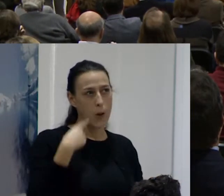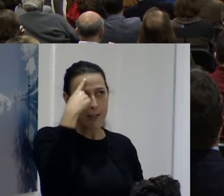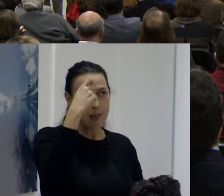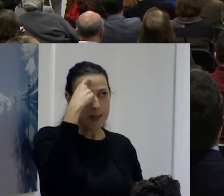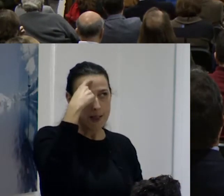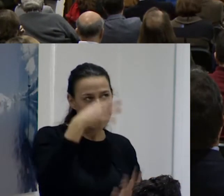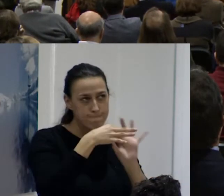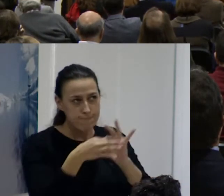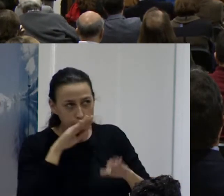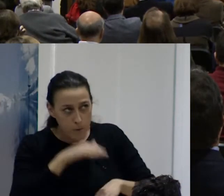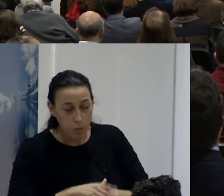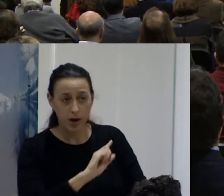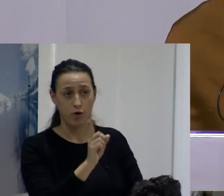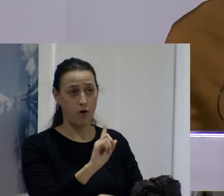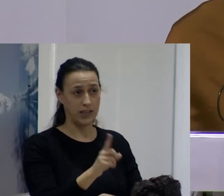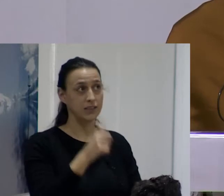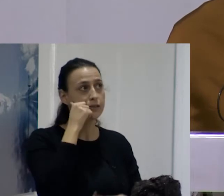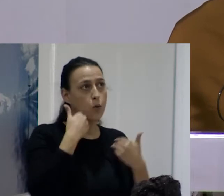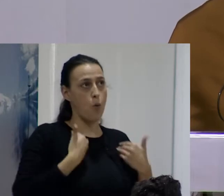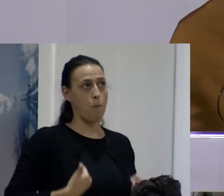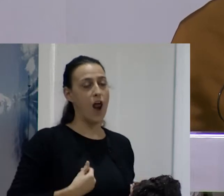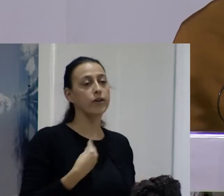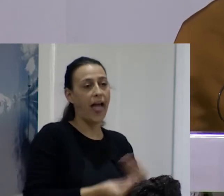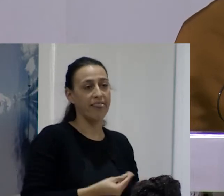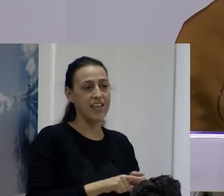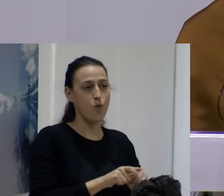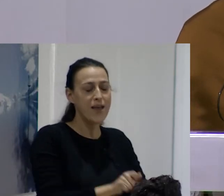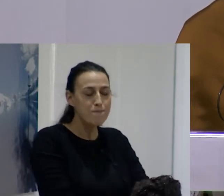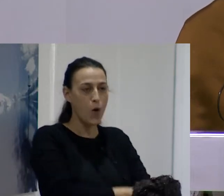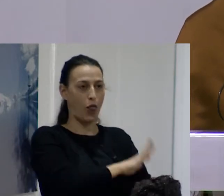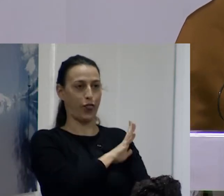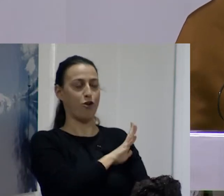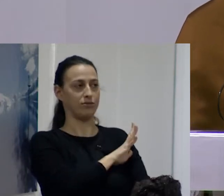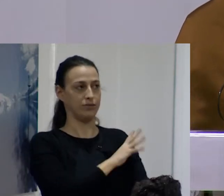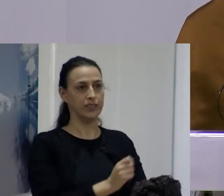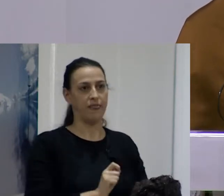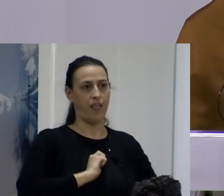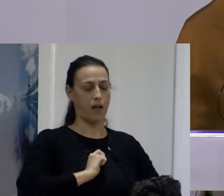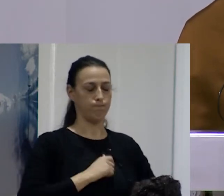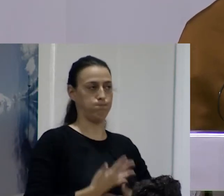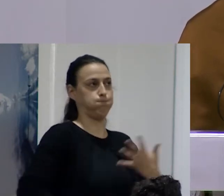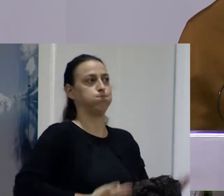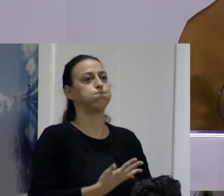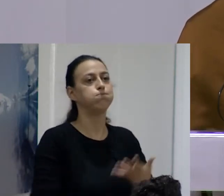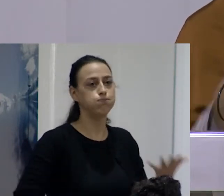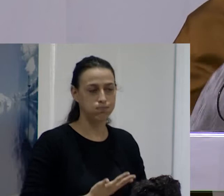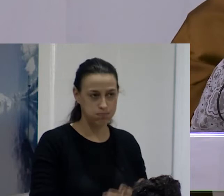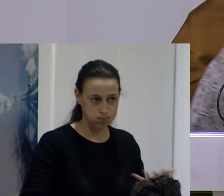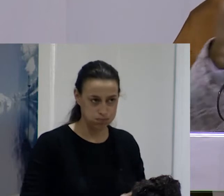ser molt més emocional i social. Amb la raó de la ciència clàssica